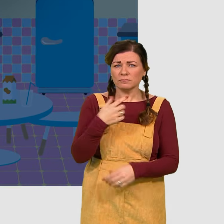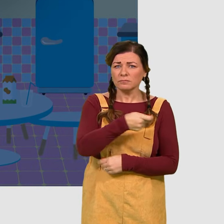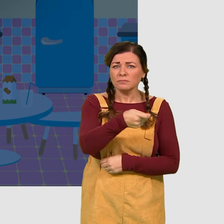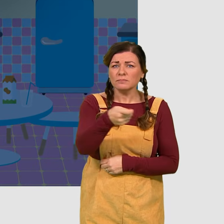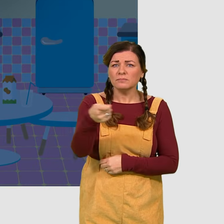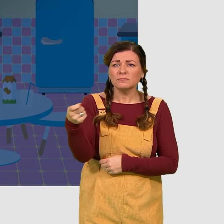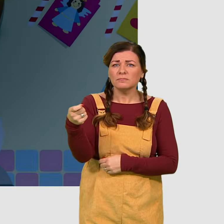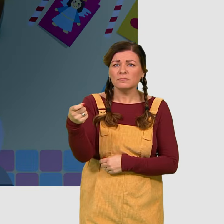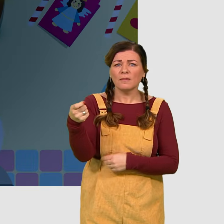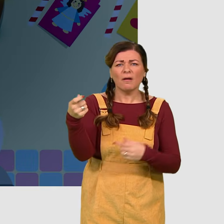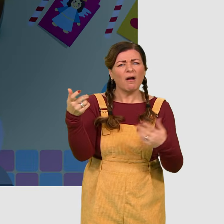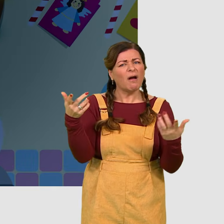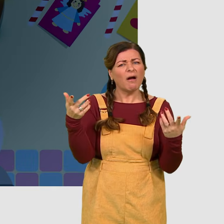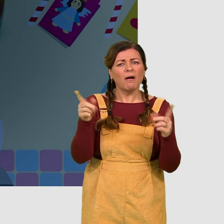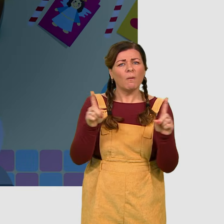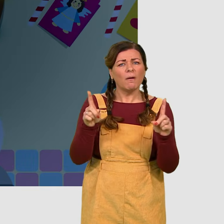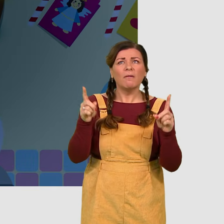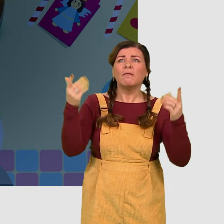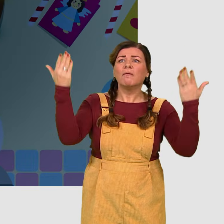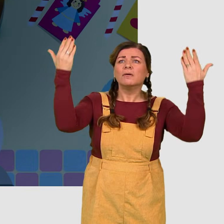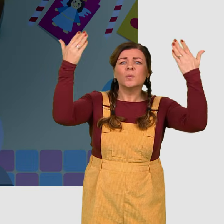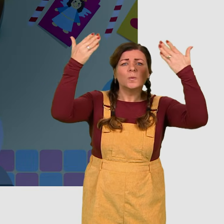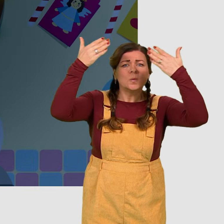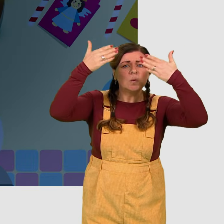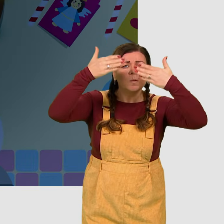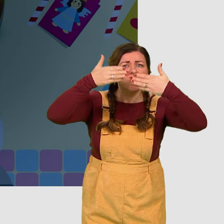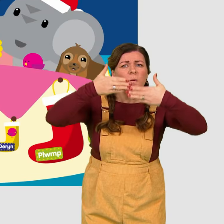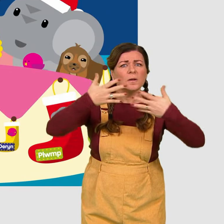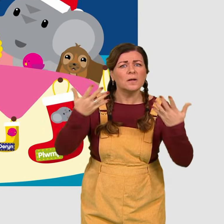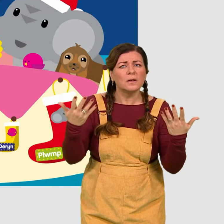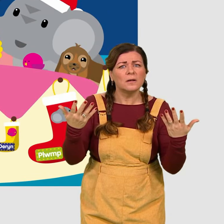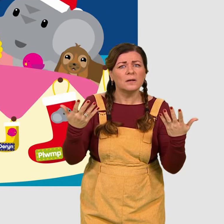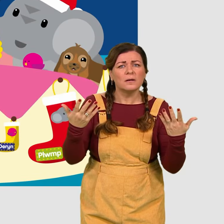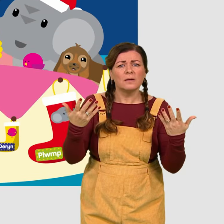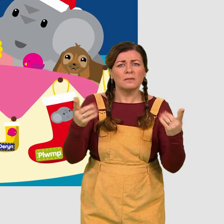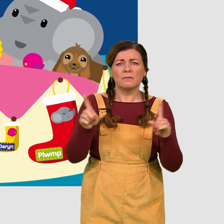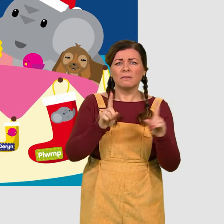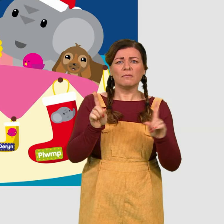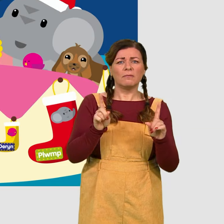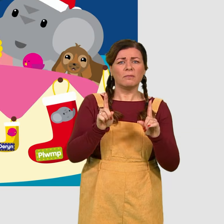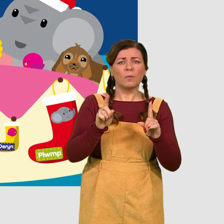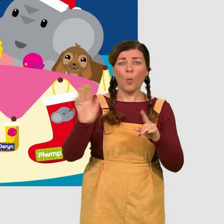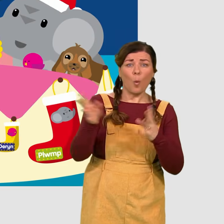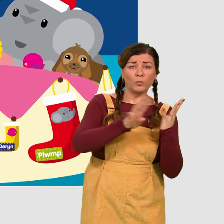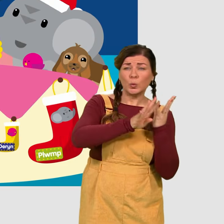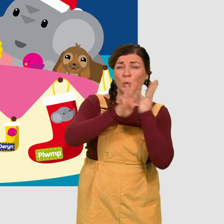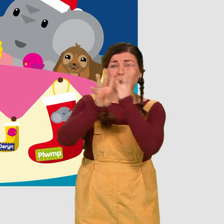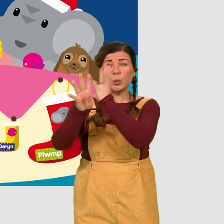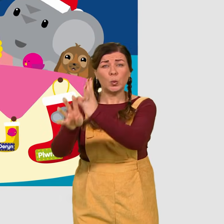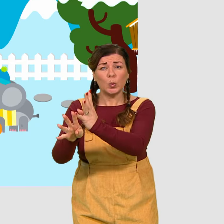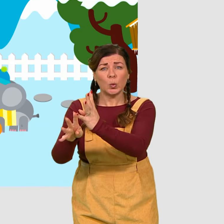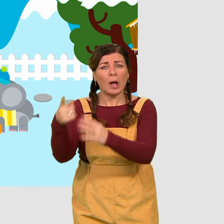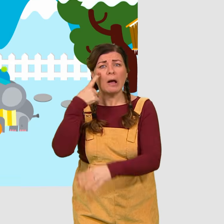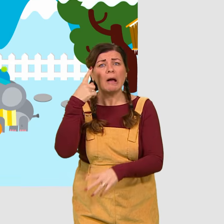y drws, doedd dim golau yn dod i mewn drwy'r ffenest. Rhedodd pawb i'r ardd i weld beth oedd yn